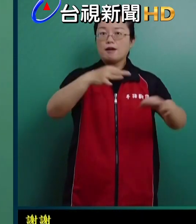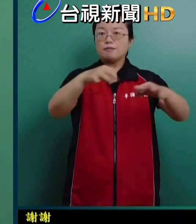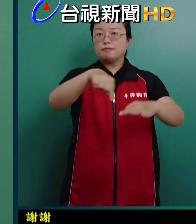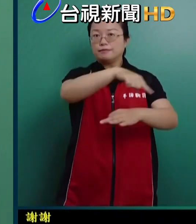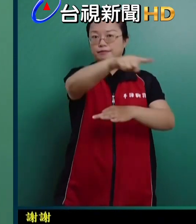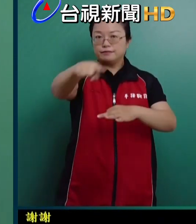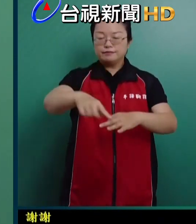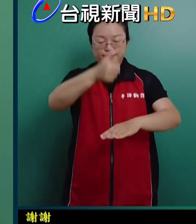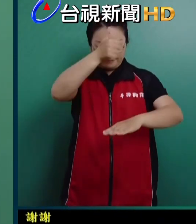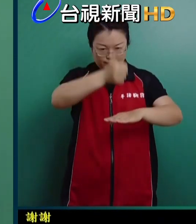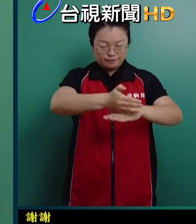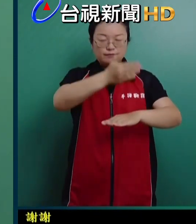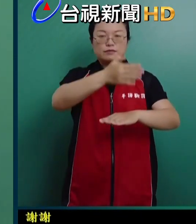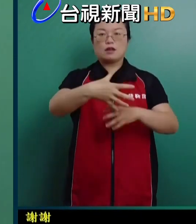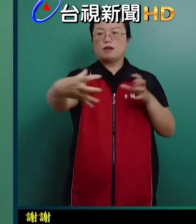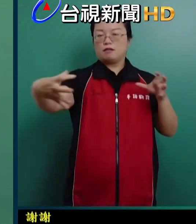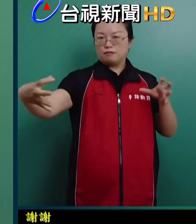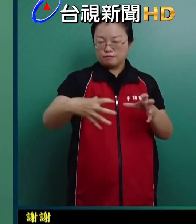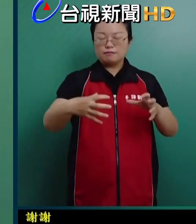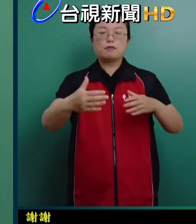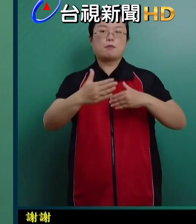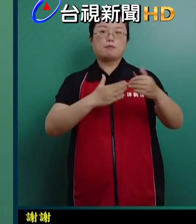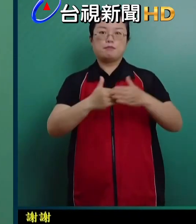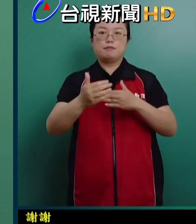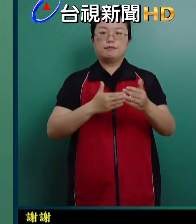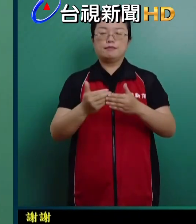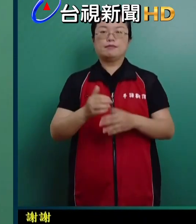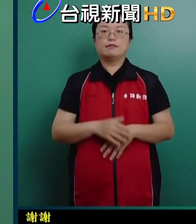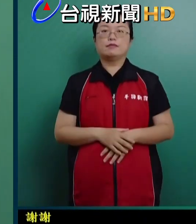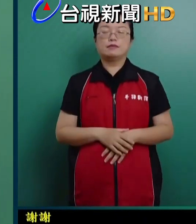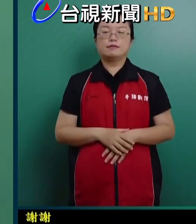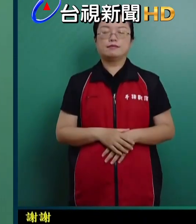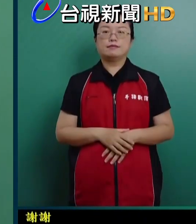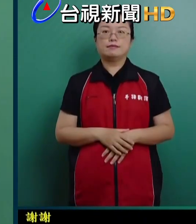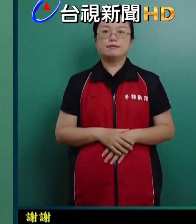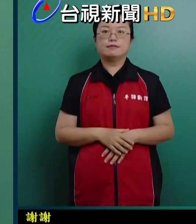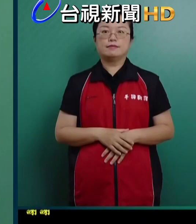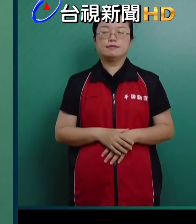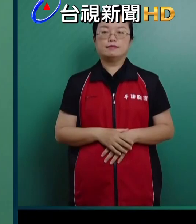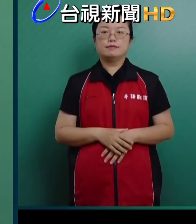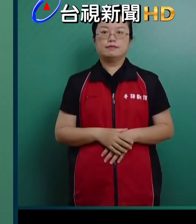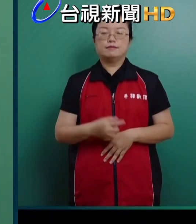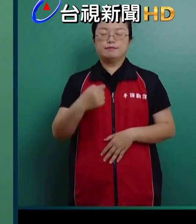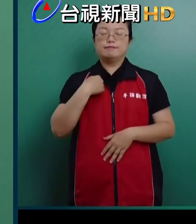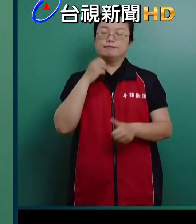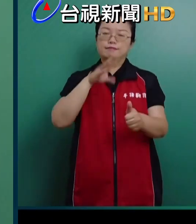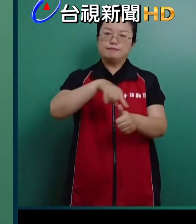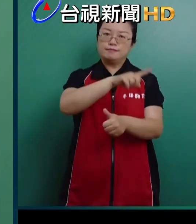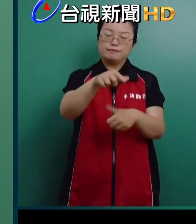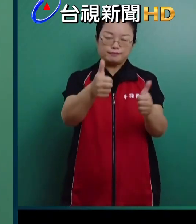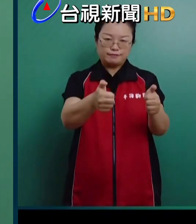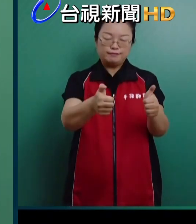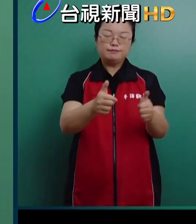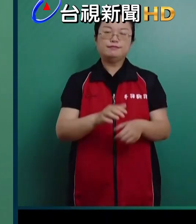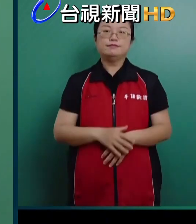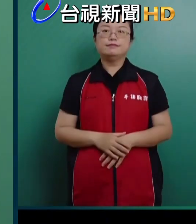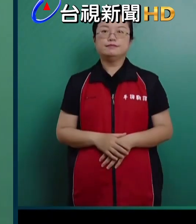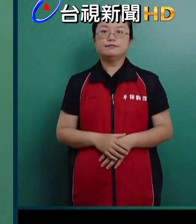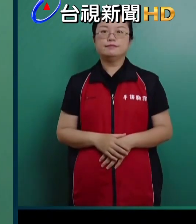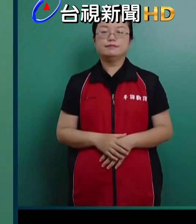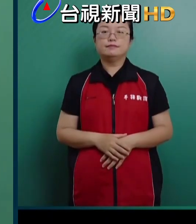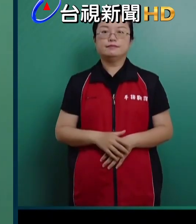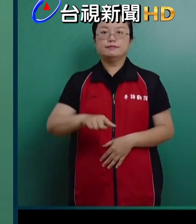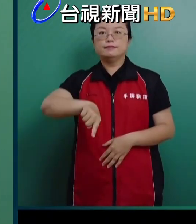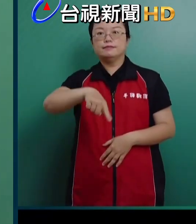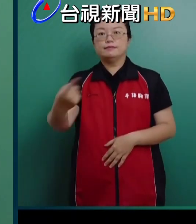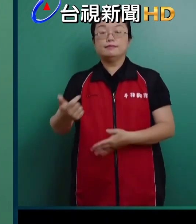体时间，以及乡人为防疫的一个努力齁，这点我们表示感谢齁。那接下来我们